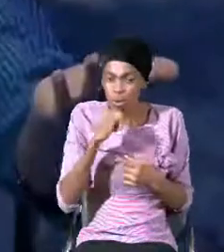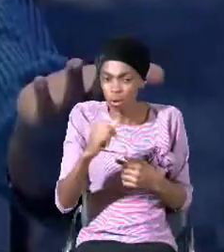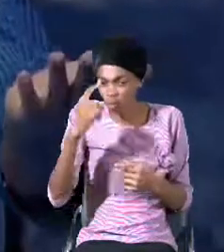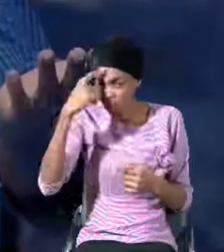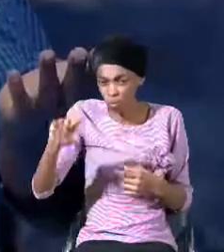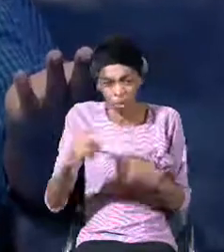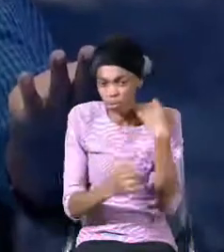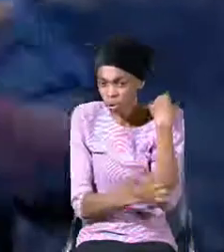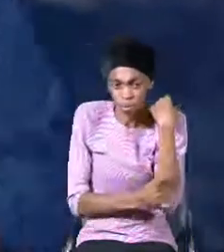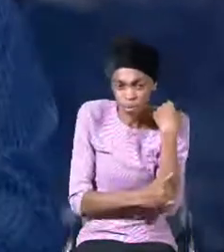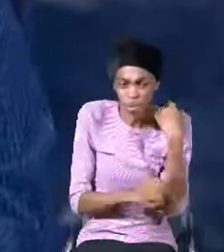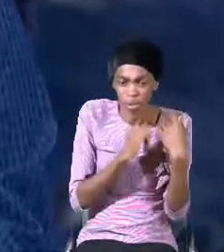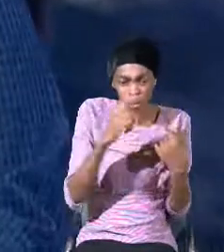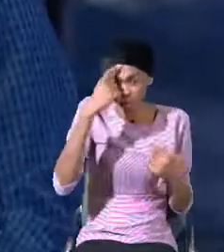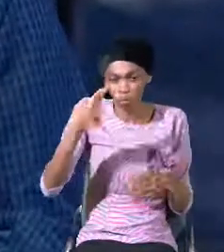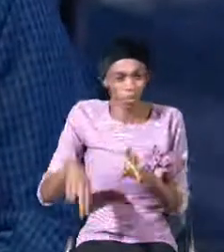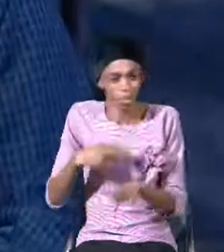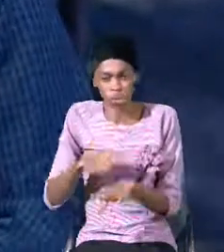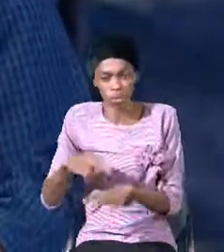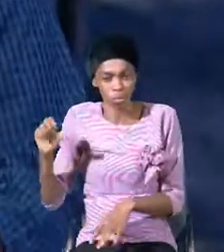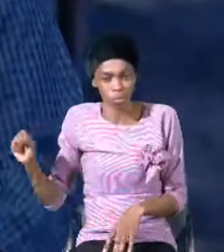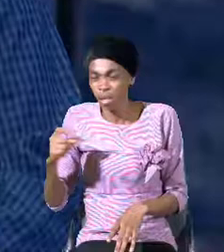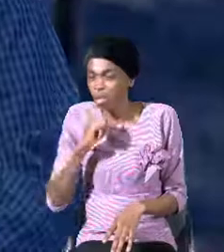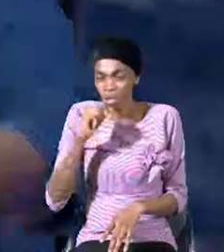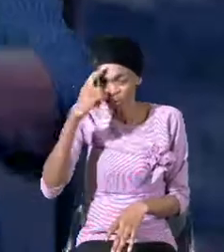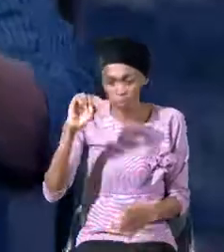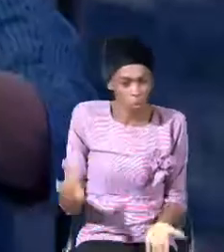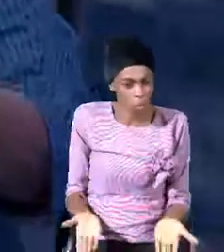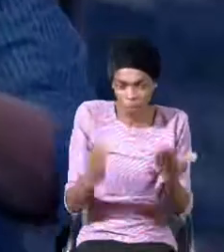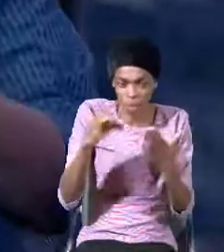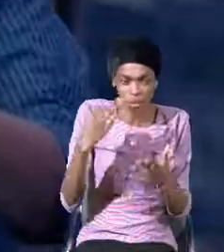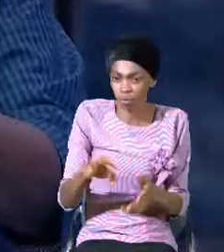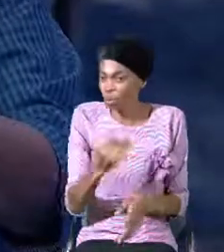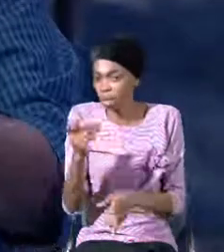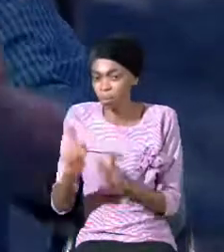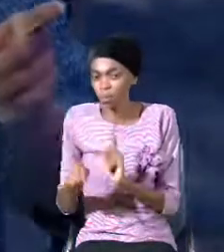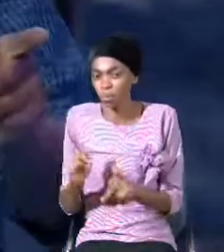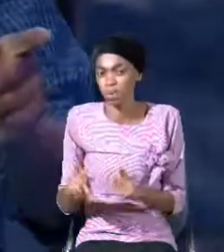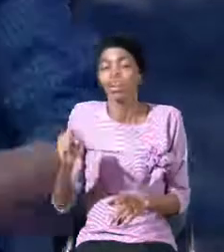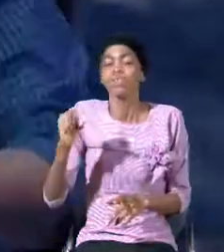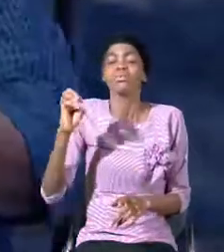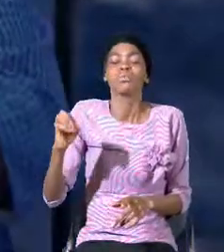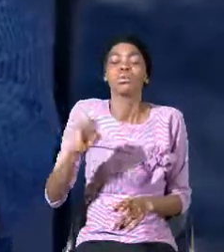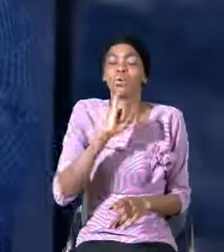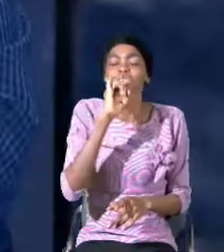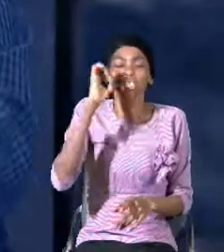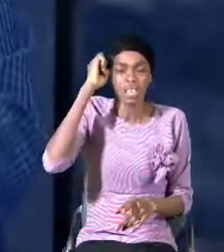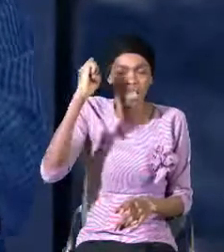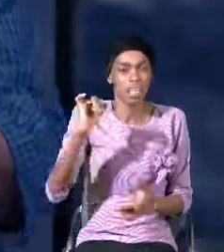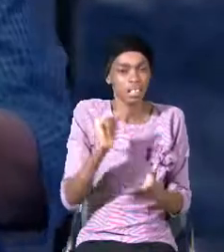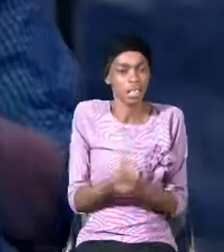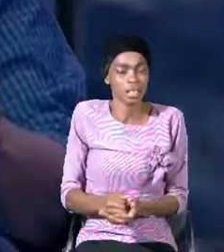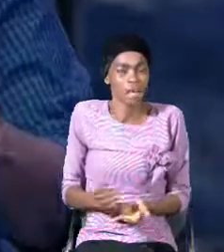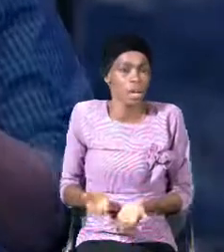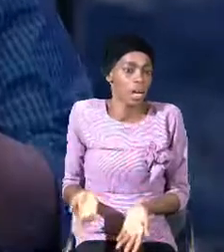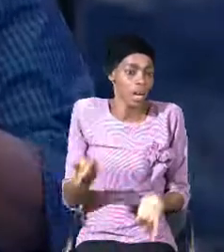de tout le monde, pas pour la nation, pas pour l'élévation d'autres personnes. Il en est ainsi de celui ou de